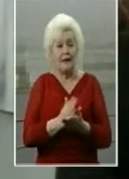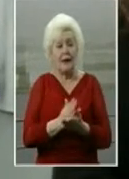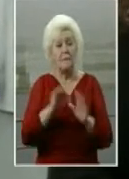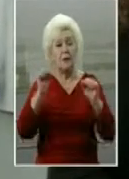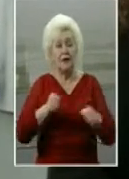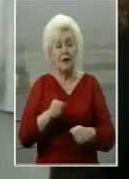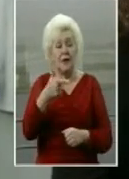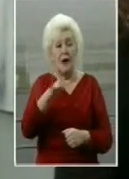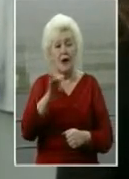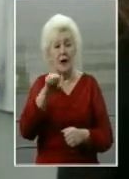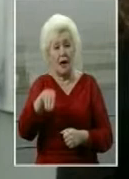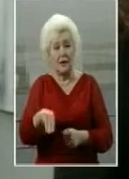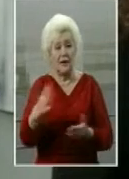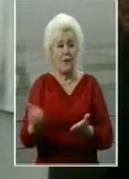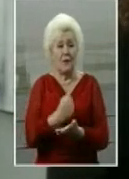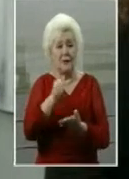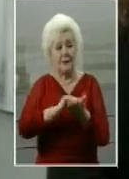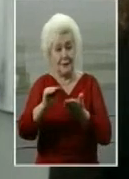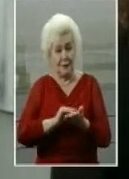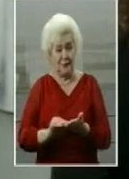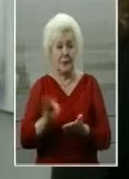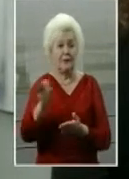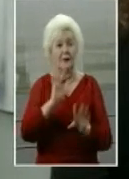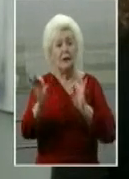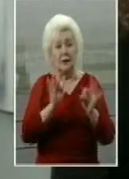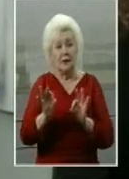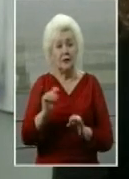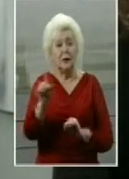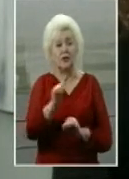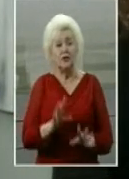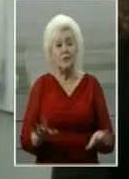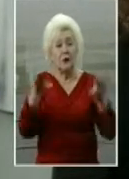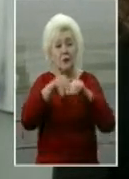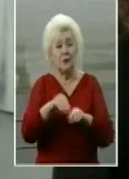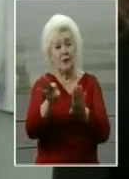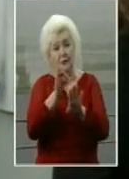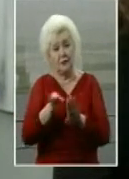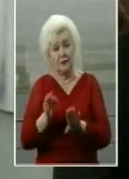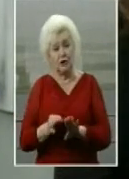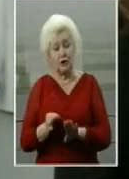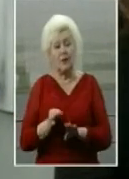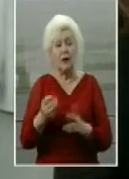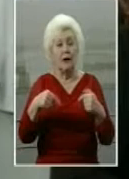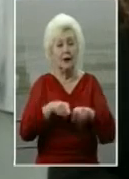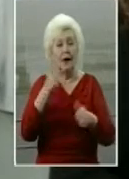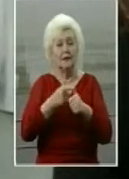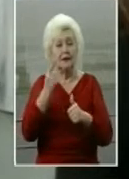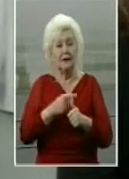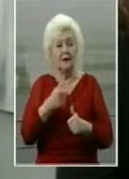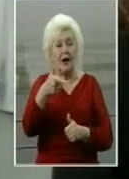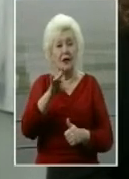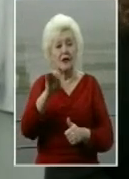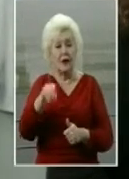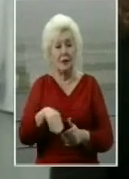виграти». Виграли ми грант, написали його, ну і, звичайно, з чим ми поєднали? Звичайно, з вишивкою. Так і називався цей грант,